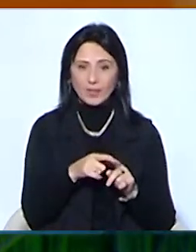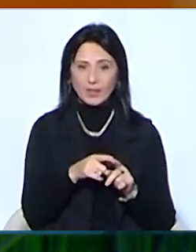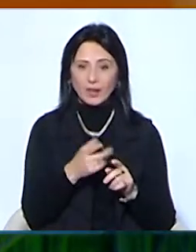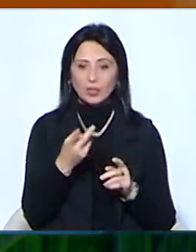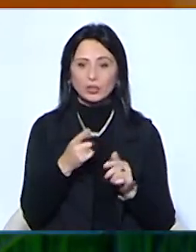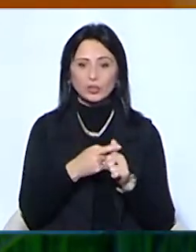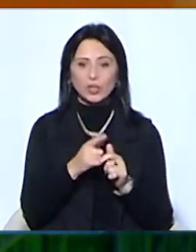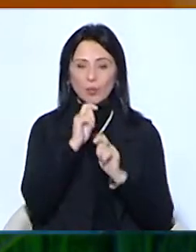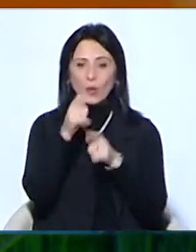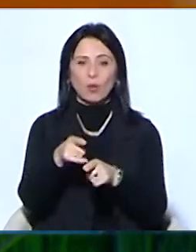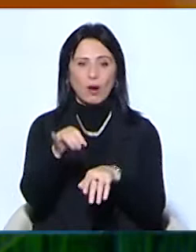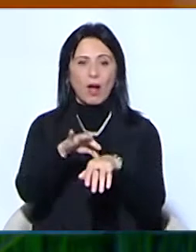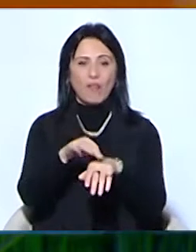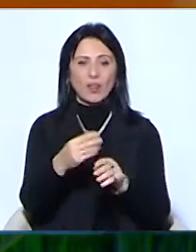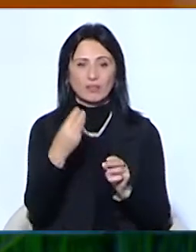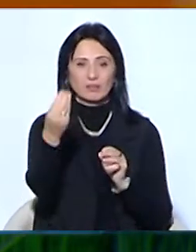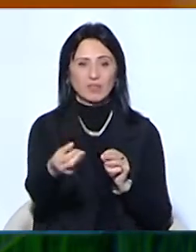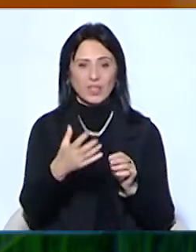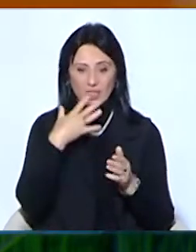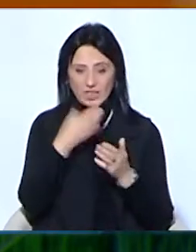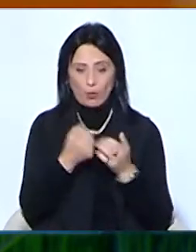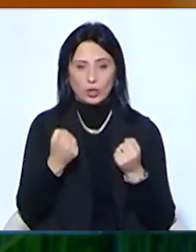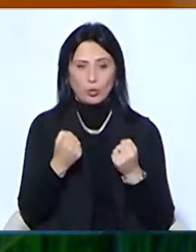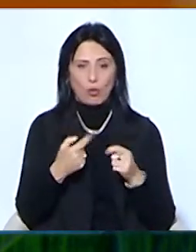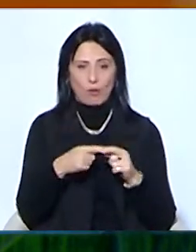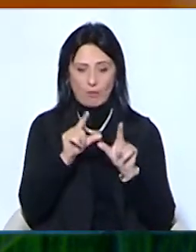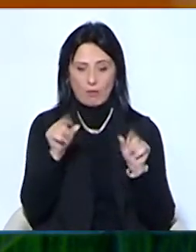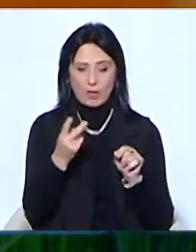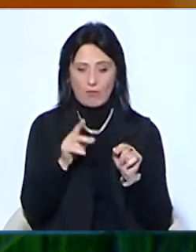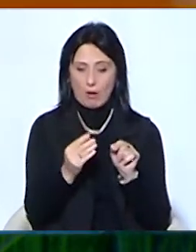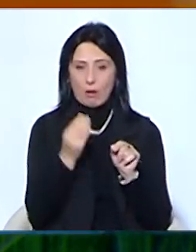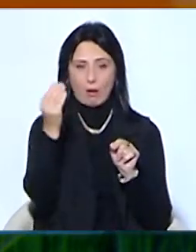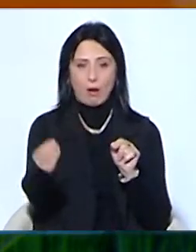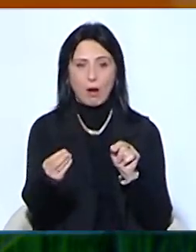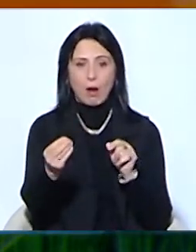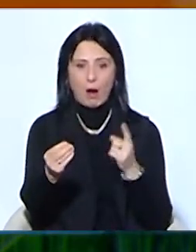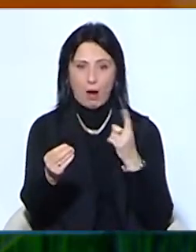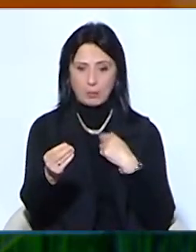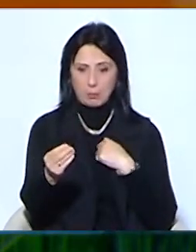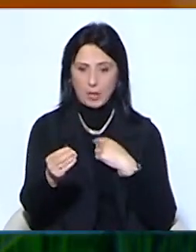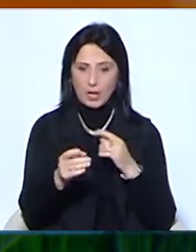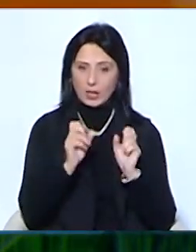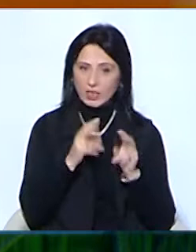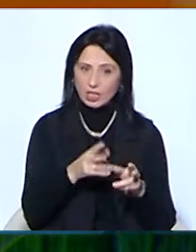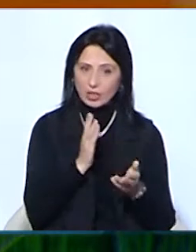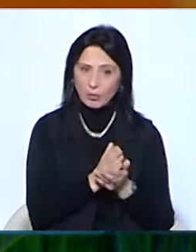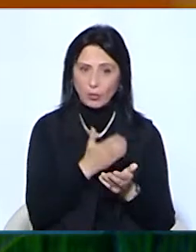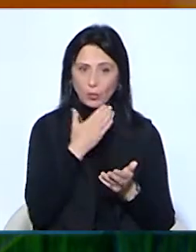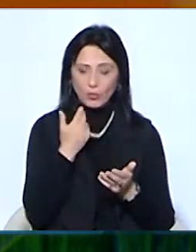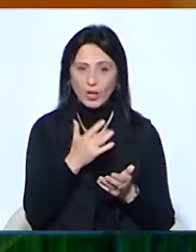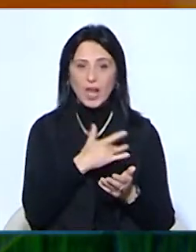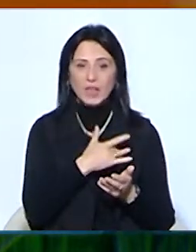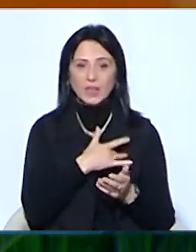რა პასუხი გვაქვს ასეთ შემთხვევაში? როგორ ვასაბუთებთ იმას? იმიტომ რომ აქ რამდენიმე მხარეა, რამდენიმე